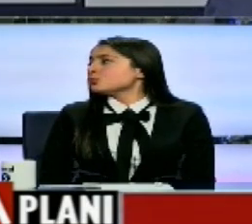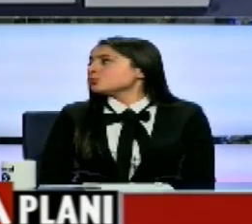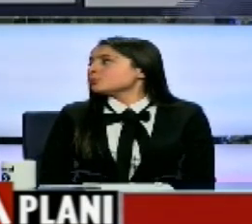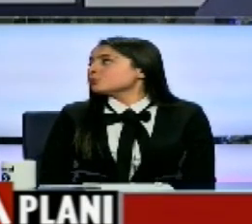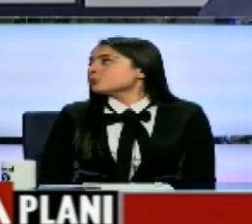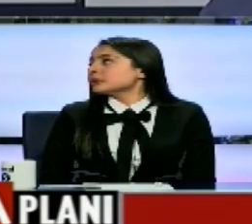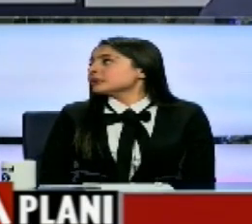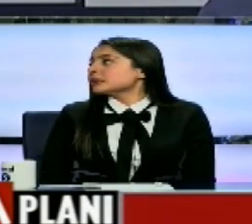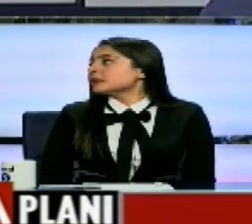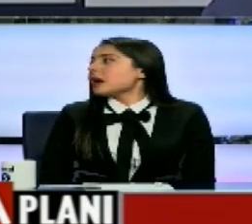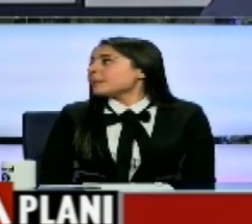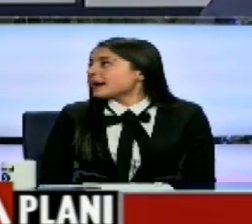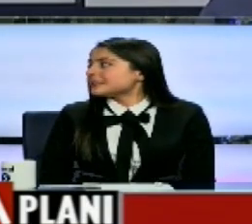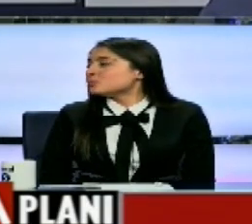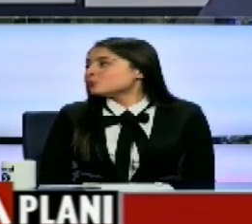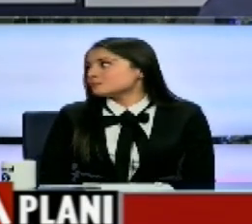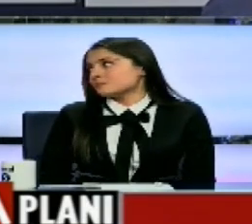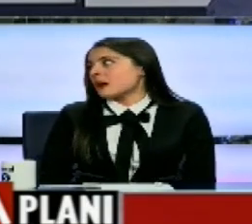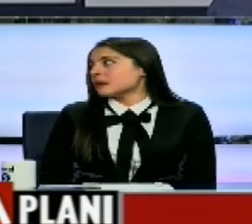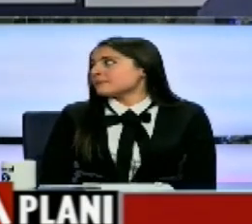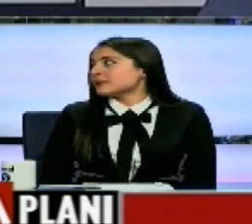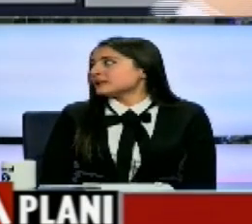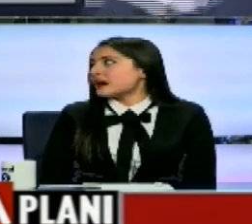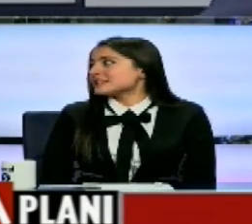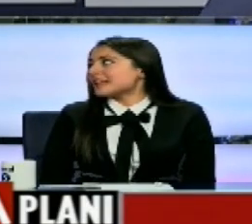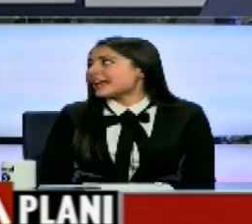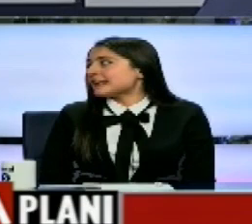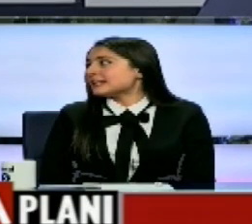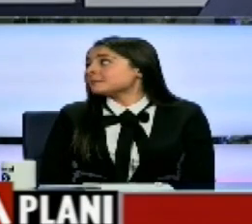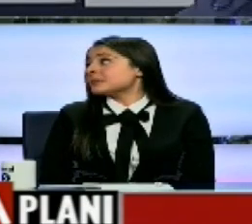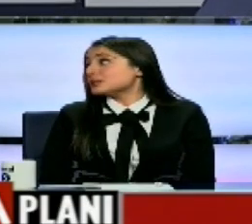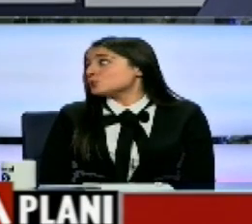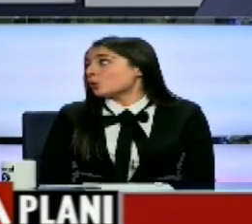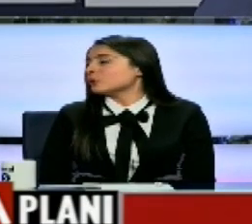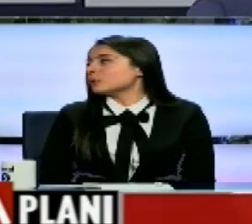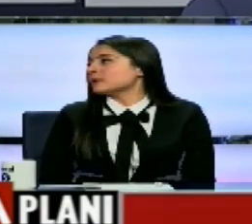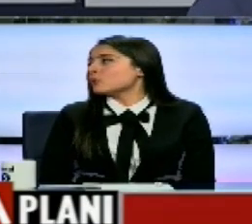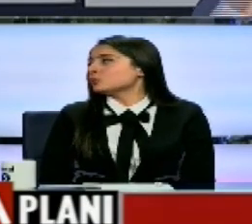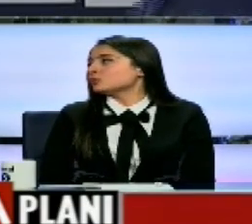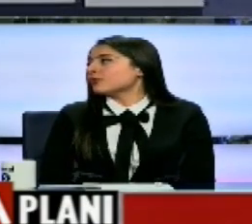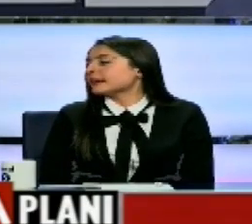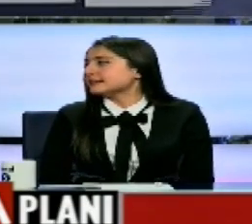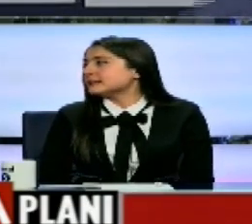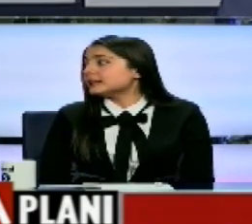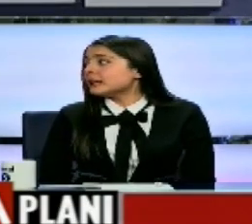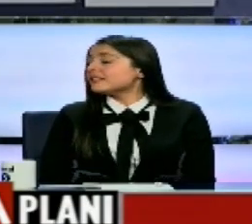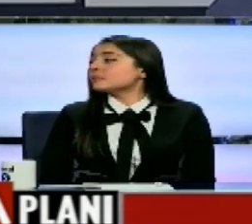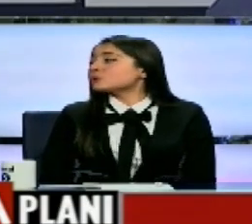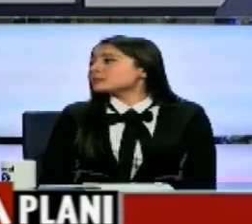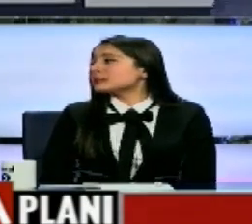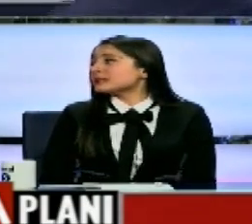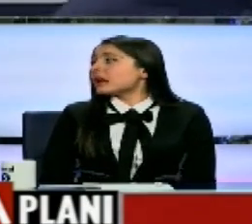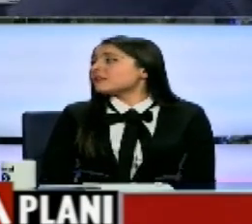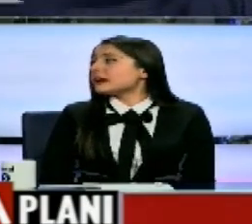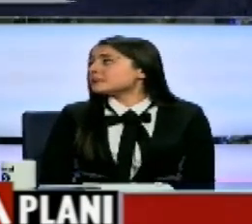büyük bu AK Parti bu bağlamda aslında engellilerin birçok problemi olduğunu fark etti. Ve bu